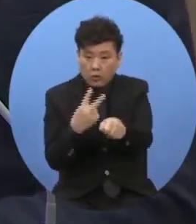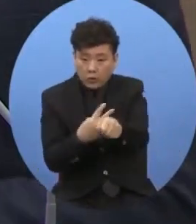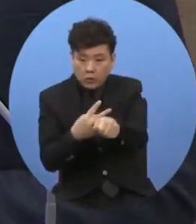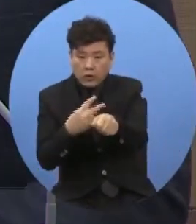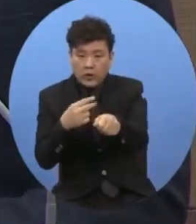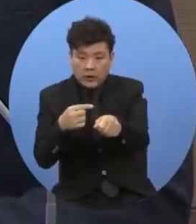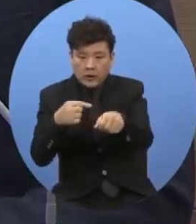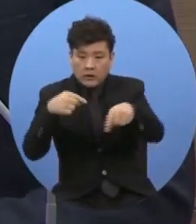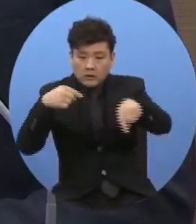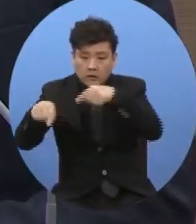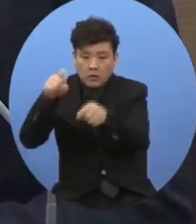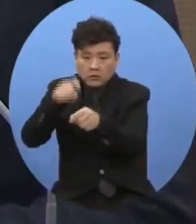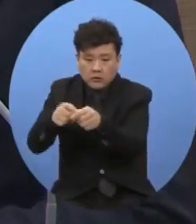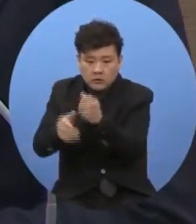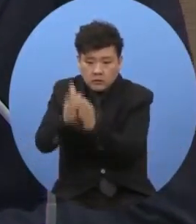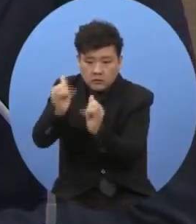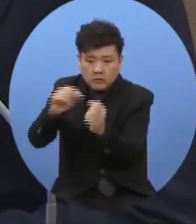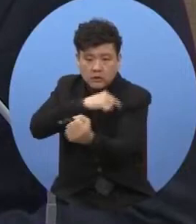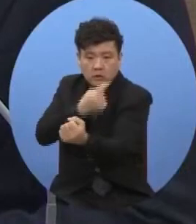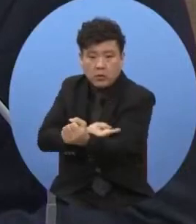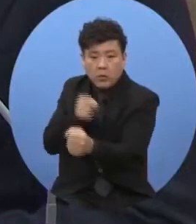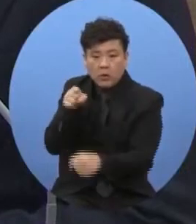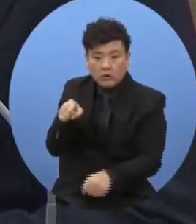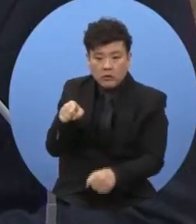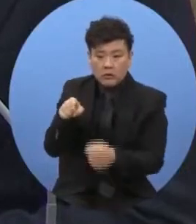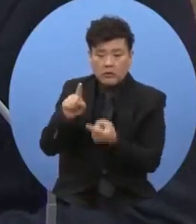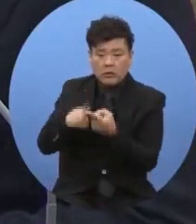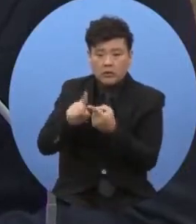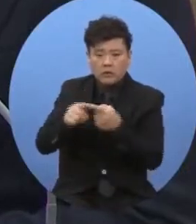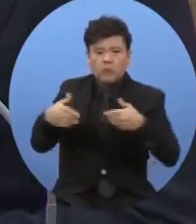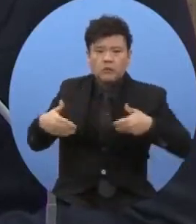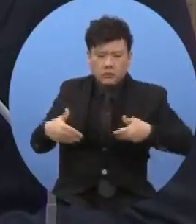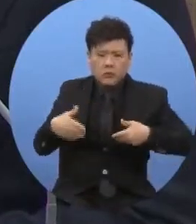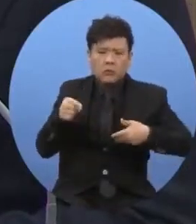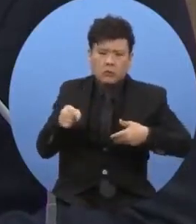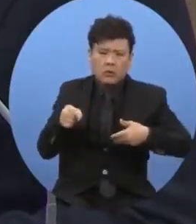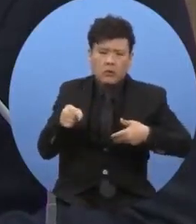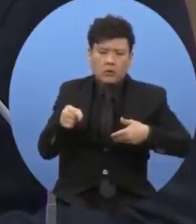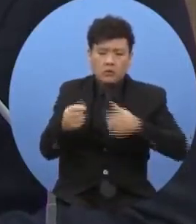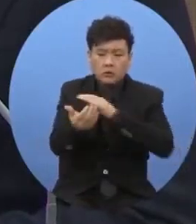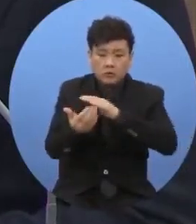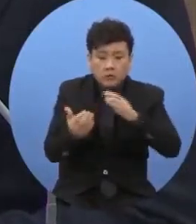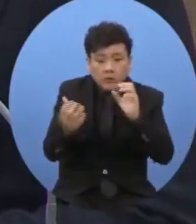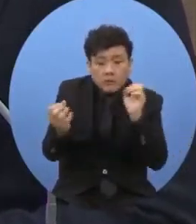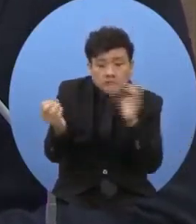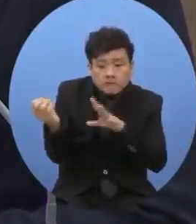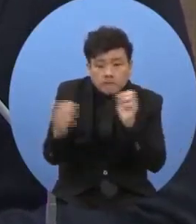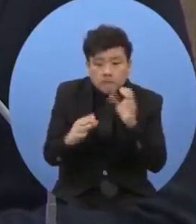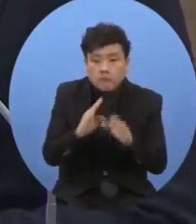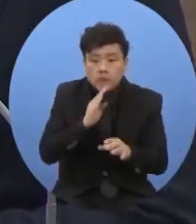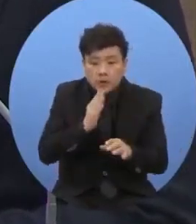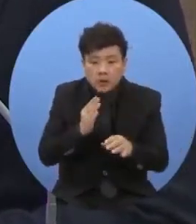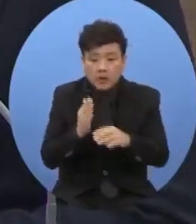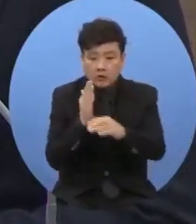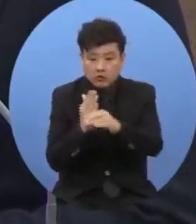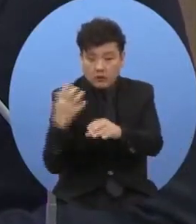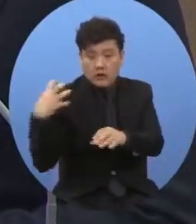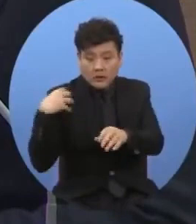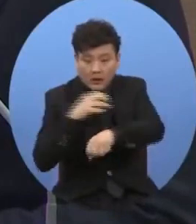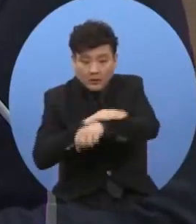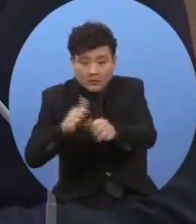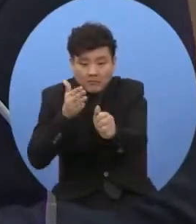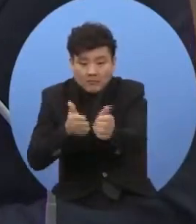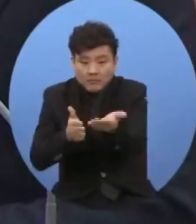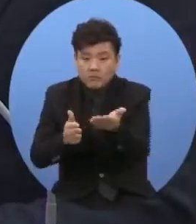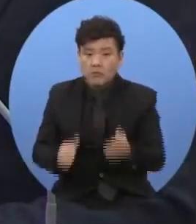시민권, 기본권을 위해서 예. 우리 사회에 더 많은 공론장이 있어야 되고요. 더 많은 토론이 있어야 될 것 같은데 예. 그 각유 역할을 좀 부탁드리겠습니다. 예. 그러니까